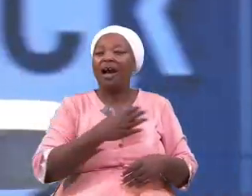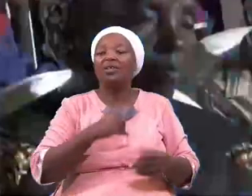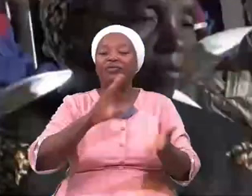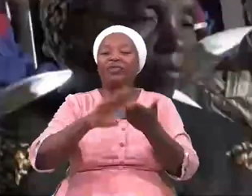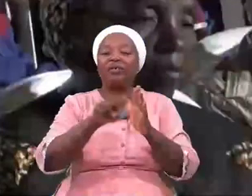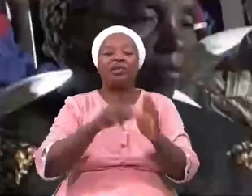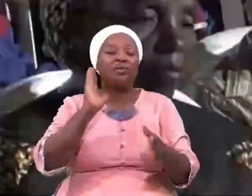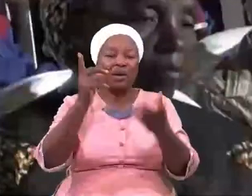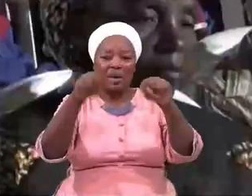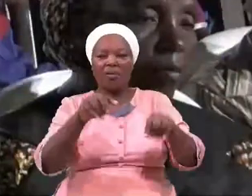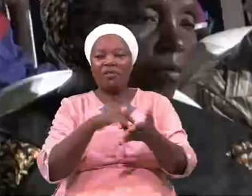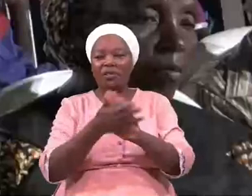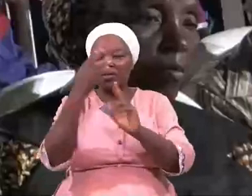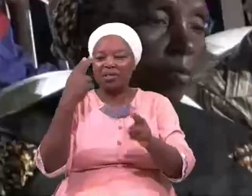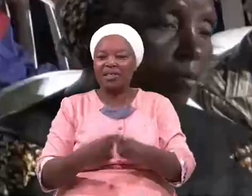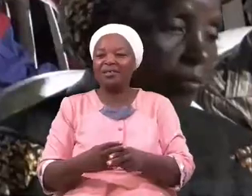et vous aurez le pardon.